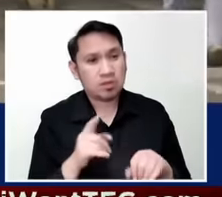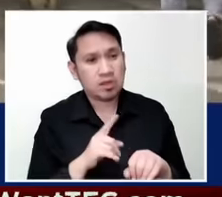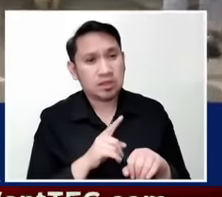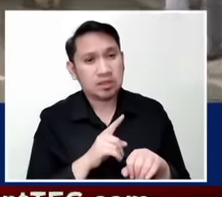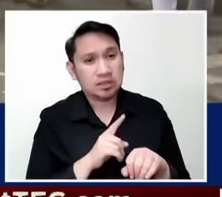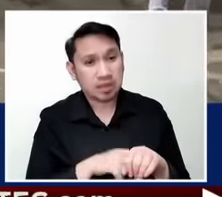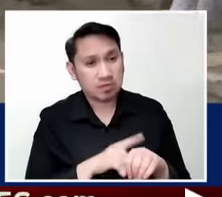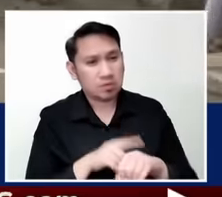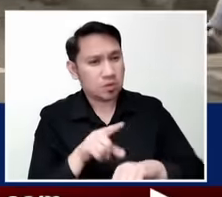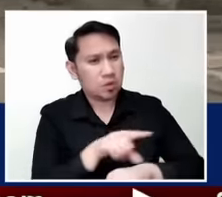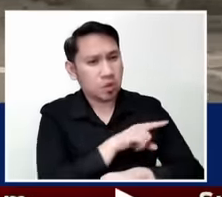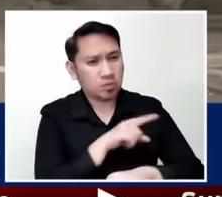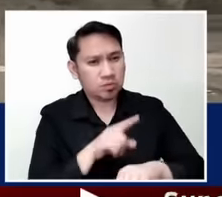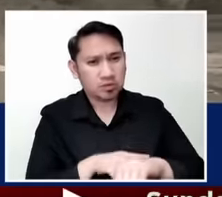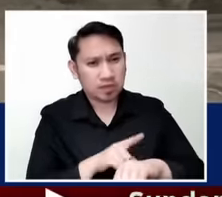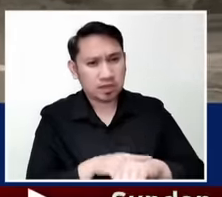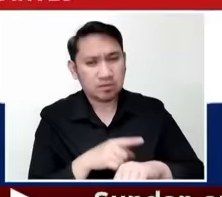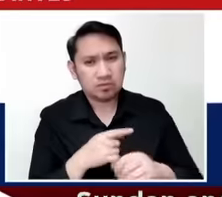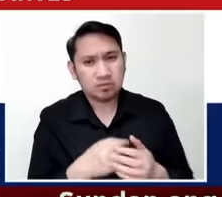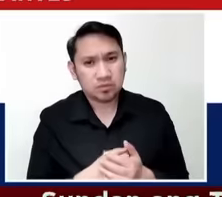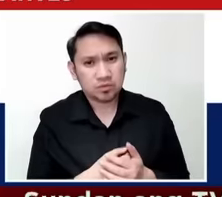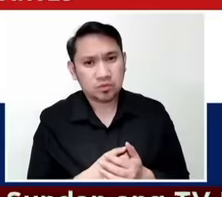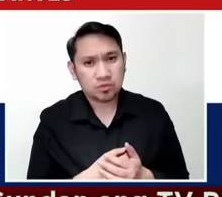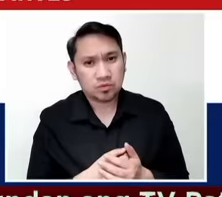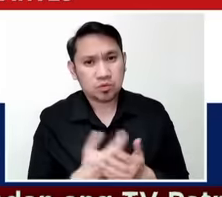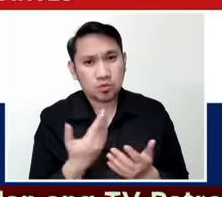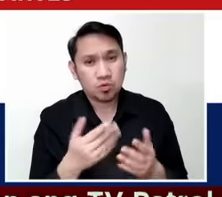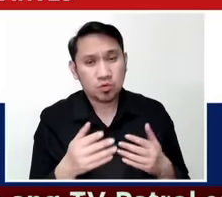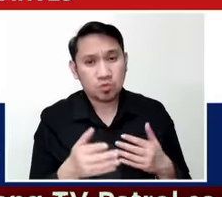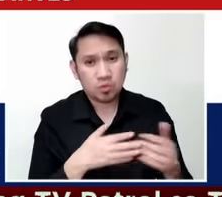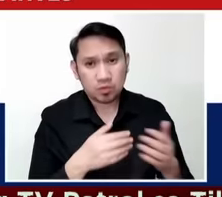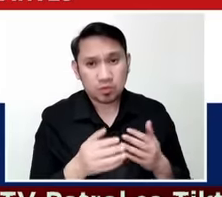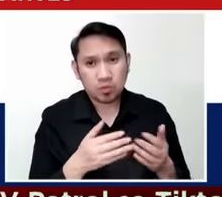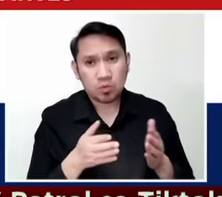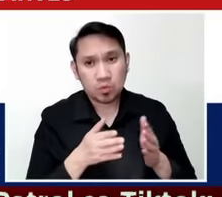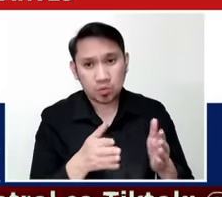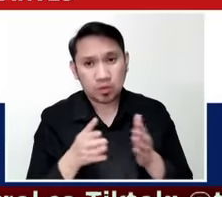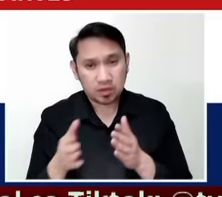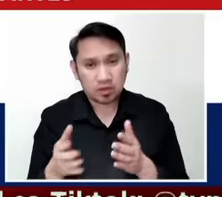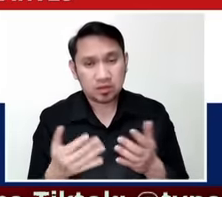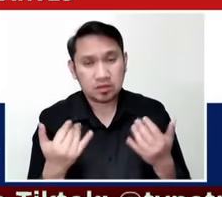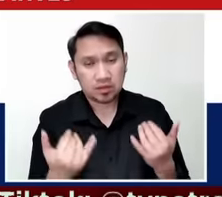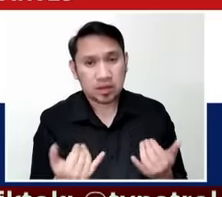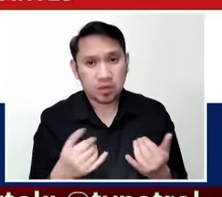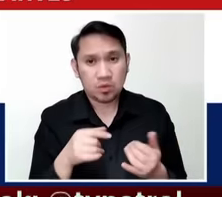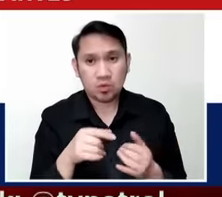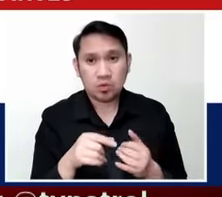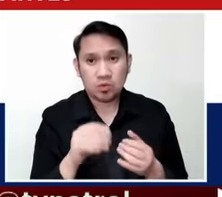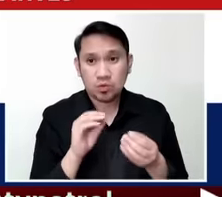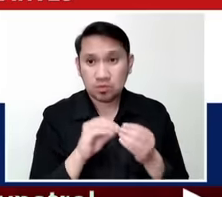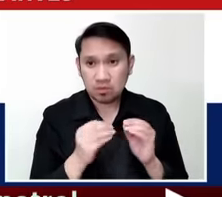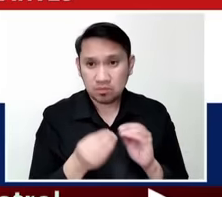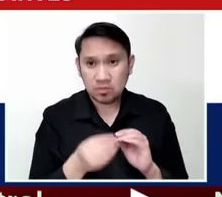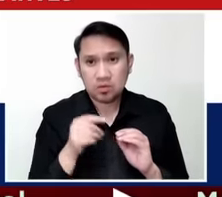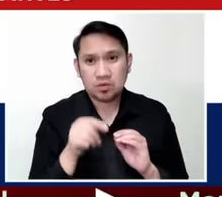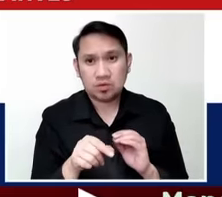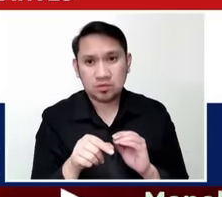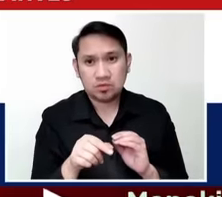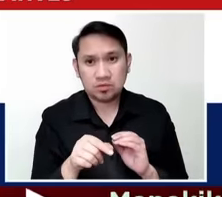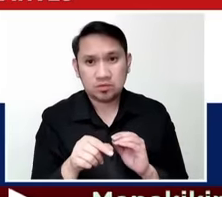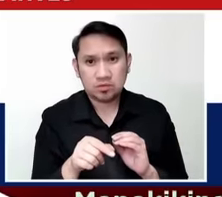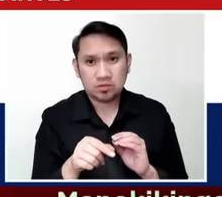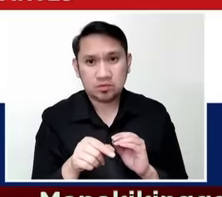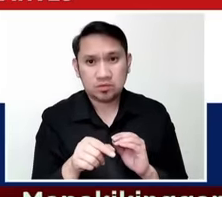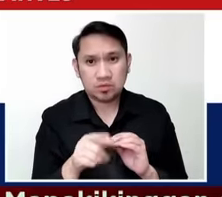ang consolidation rate sa bawat ruta. Yung numero kasi, pina-finalize po yan ng LTFRB. Naghihingi sila ng few more